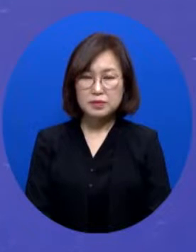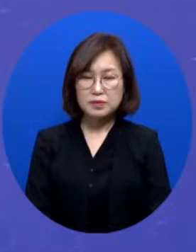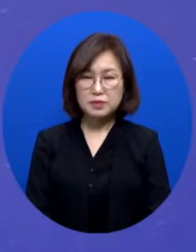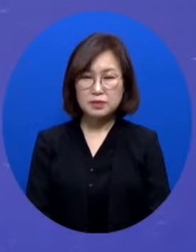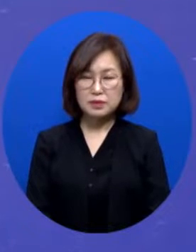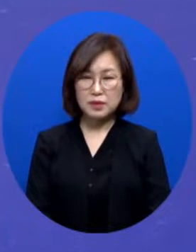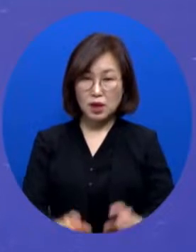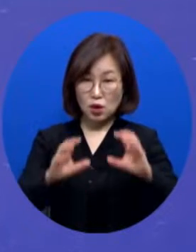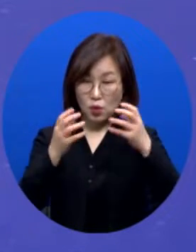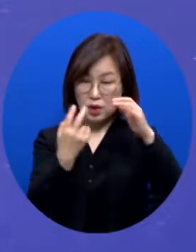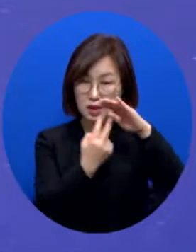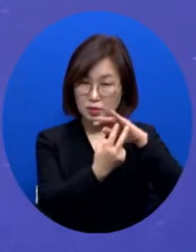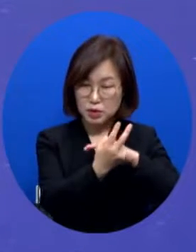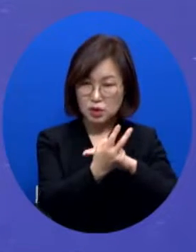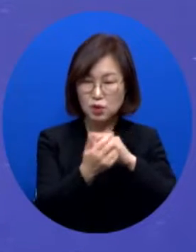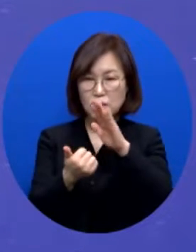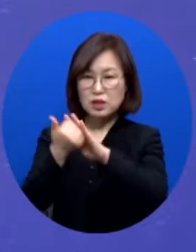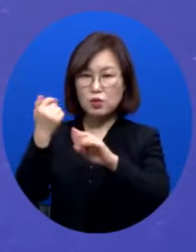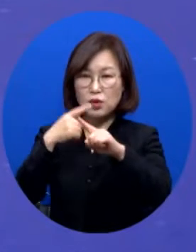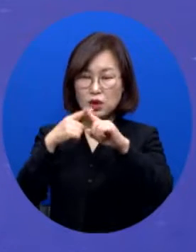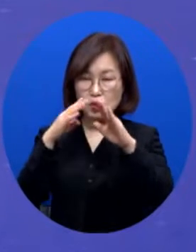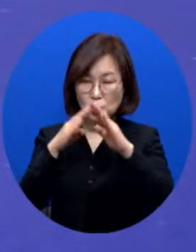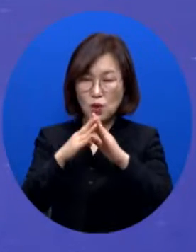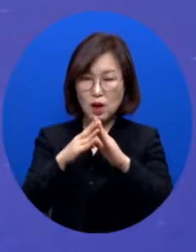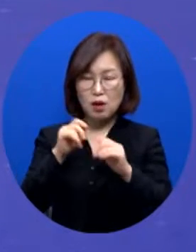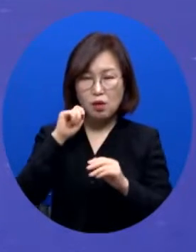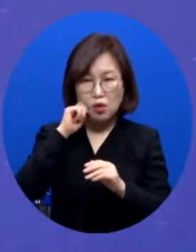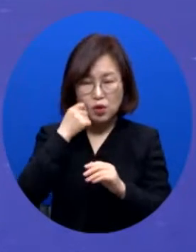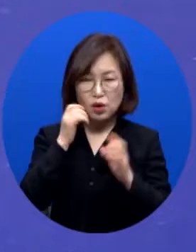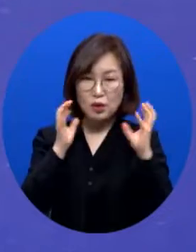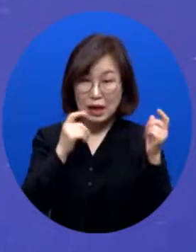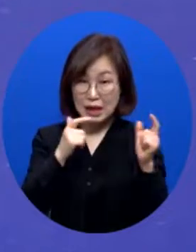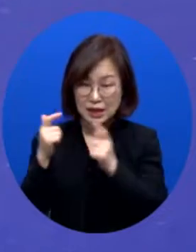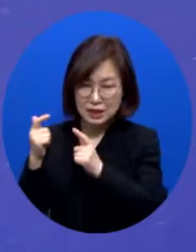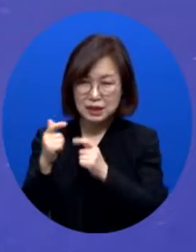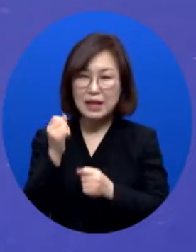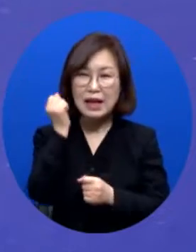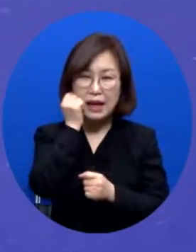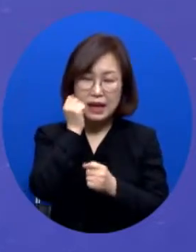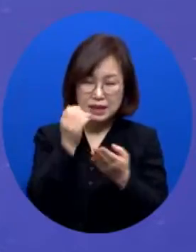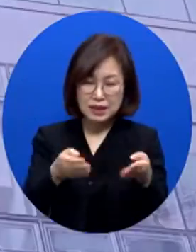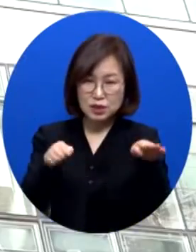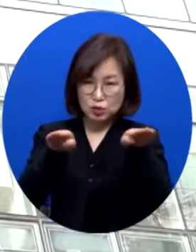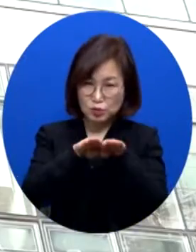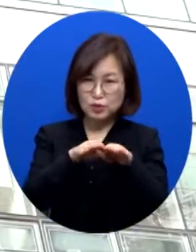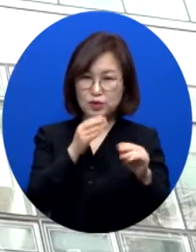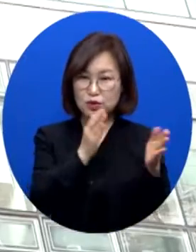국제구호개발 NGO 월드비전과 소망교회가 결식 아동을 위한 간식 키트를 만들었습니다.